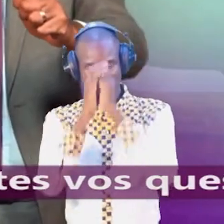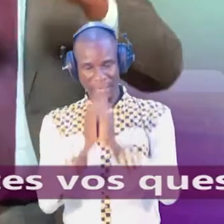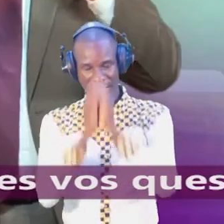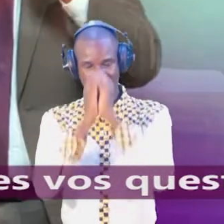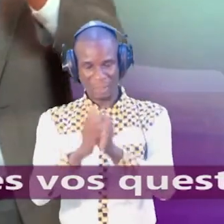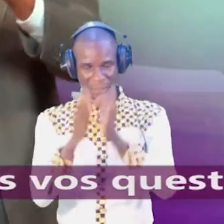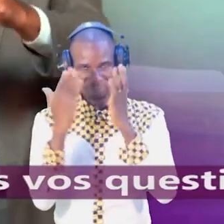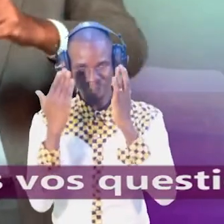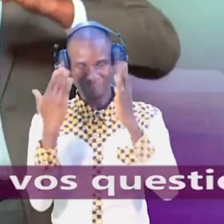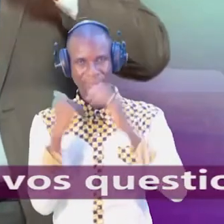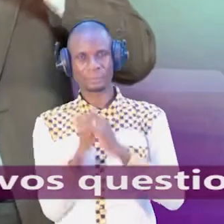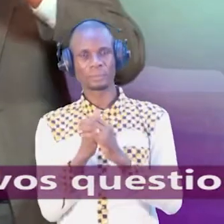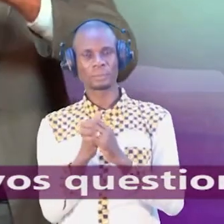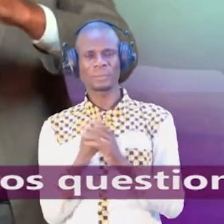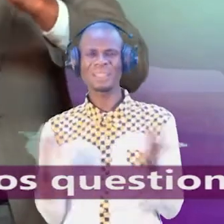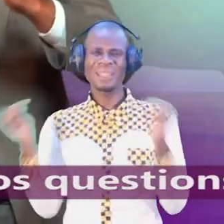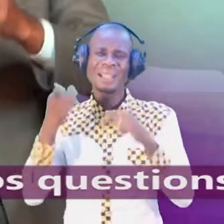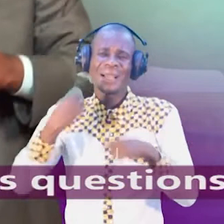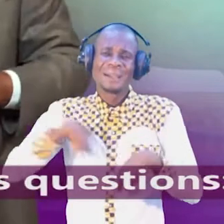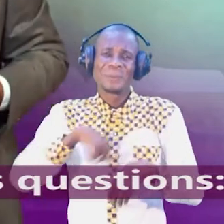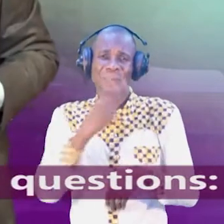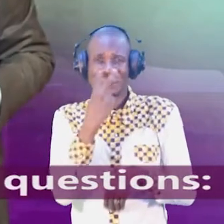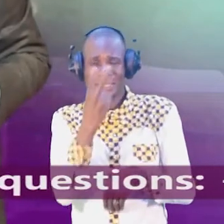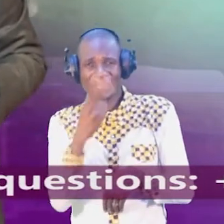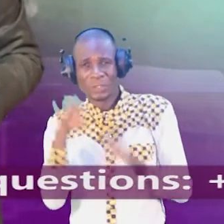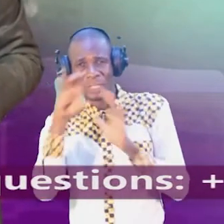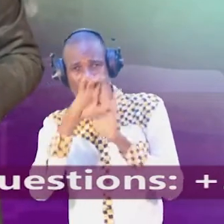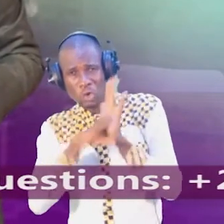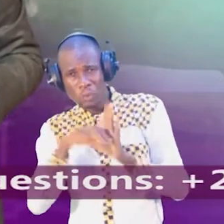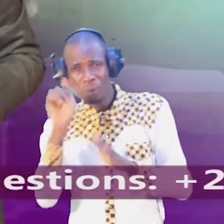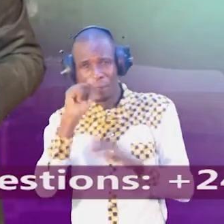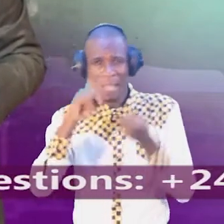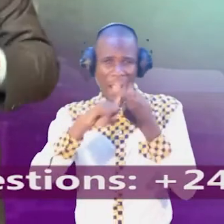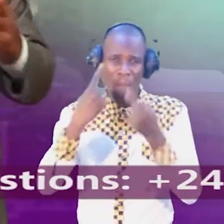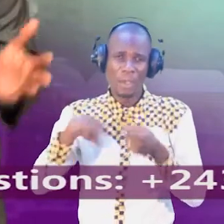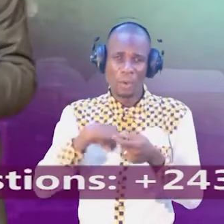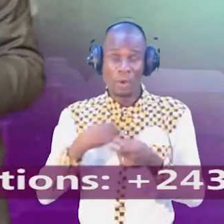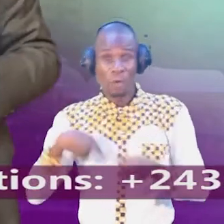sambo po ete yango ezala mokolo ya kopema mpe ya kosambela ye.